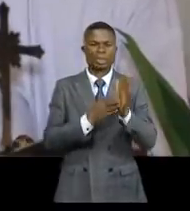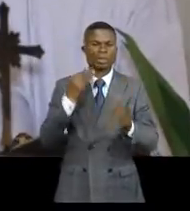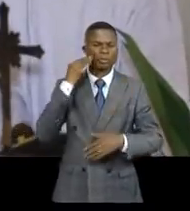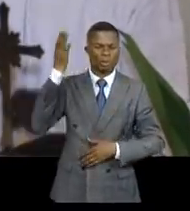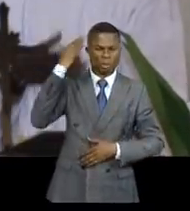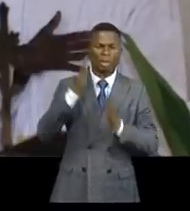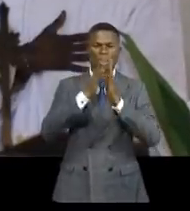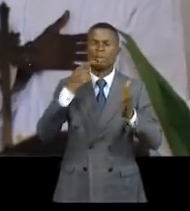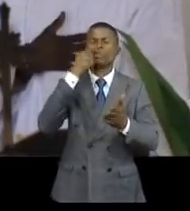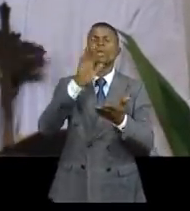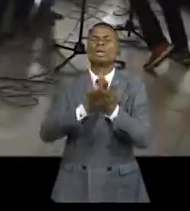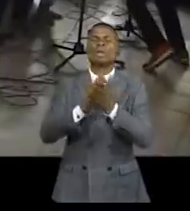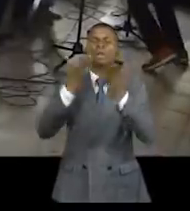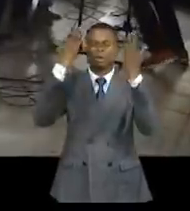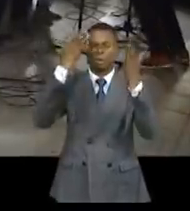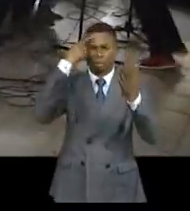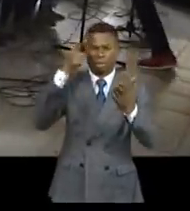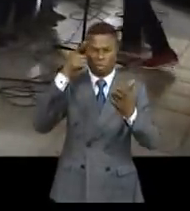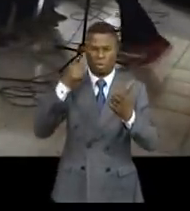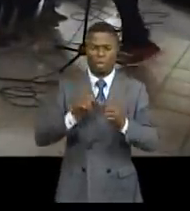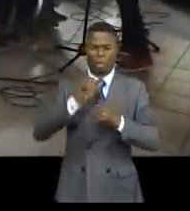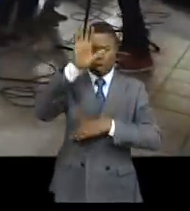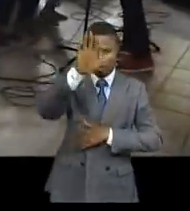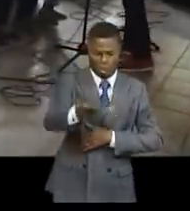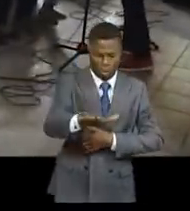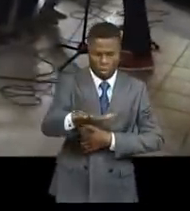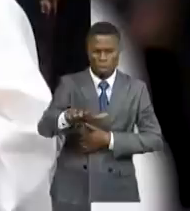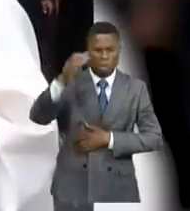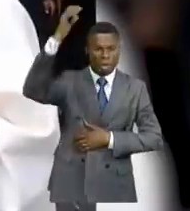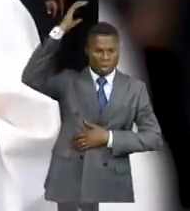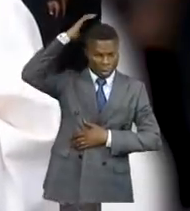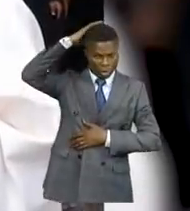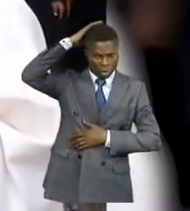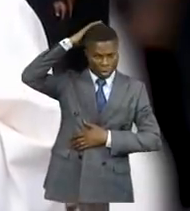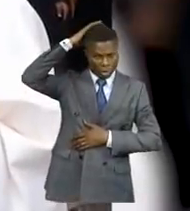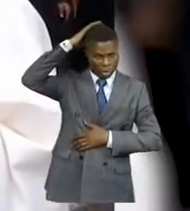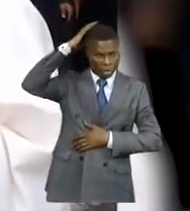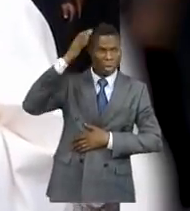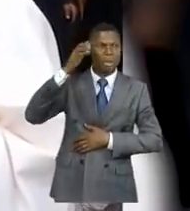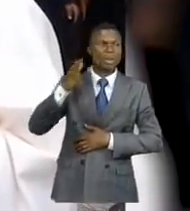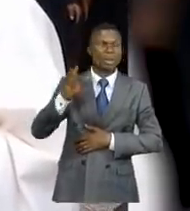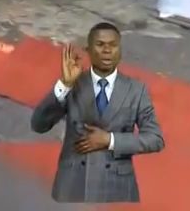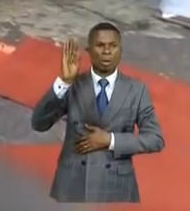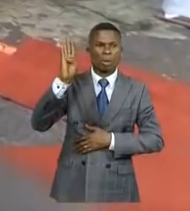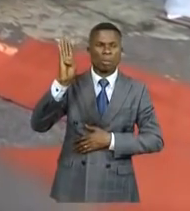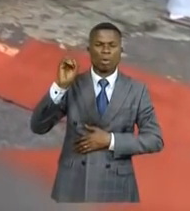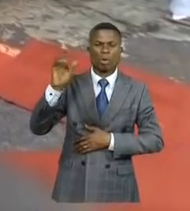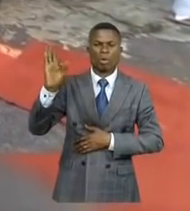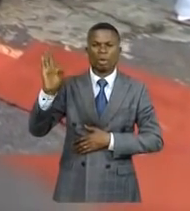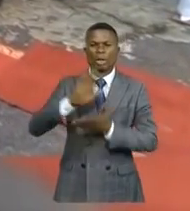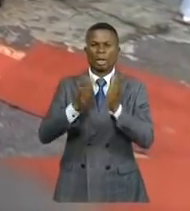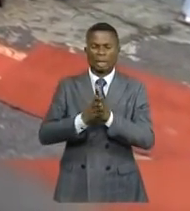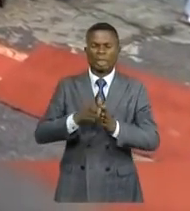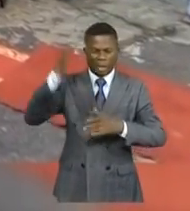la messe d'action de grâce à l'occasion de l'ordination épiscopale de Monseigneur Rifin Bufula Menga, consacré évêque pour la